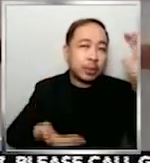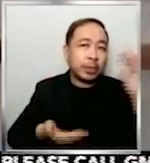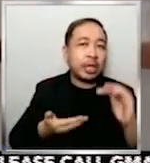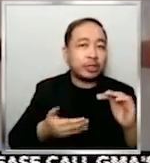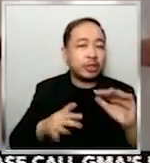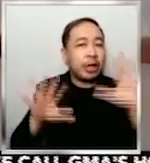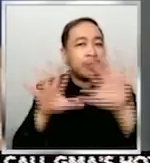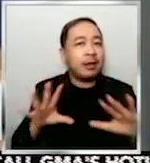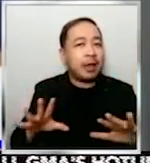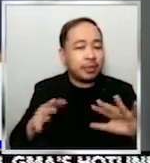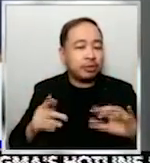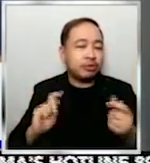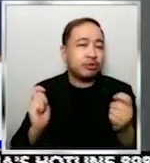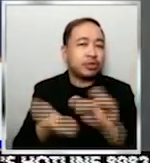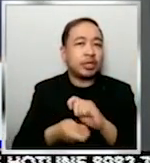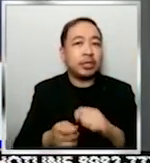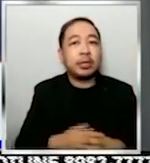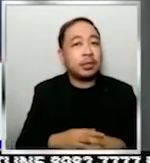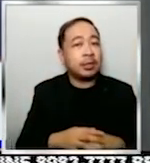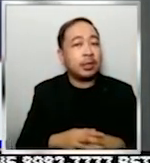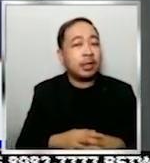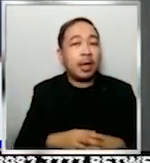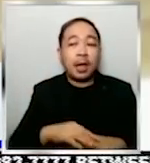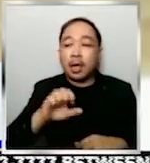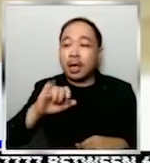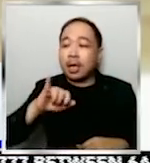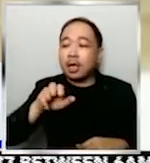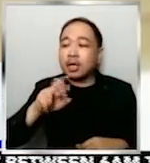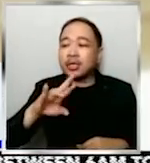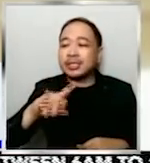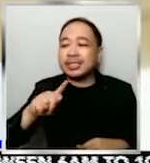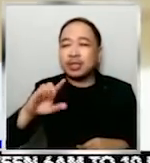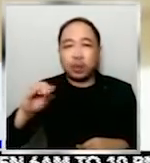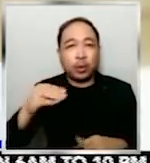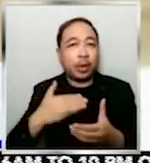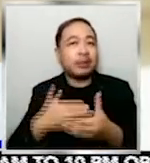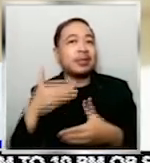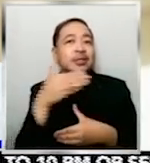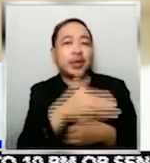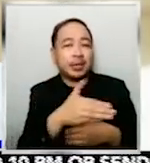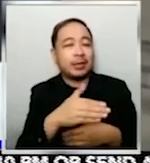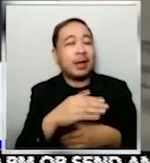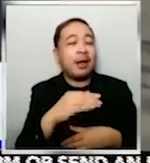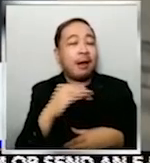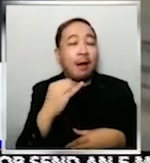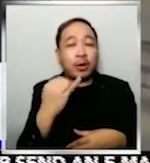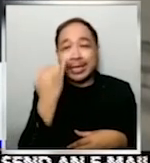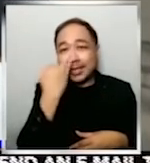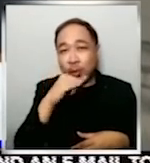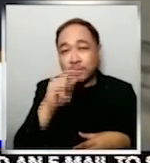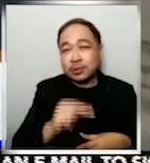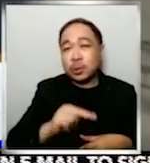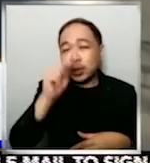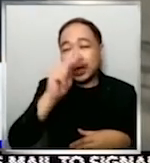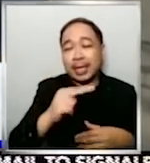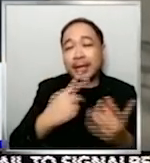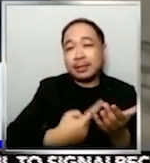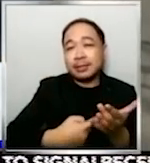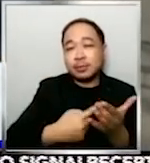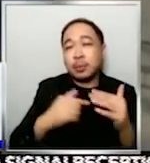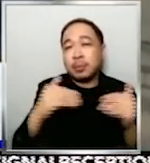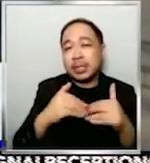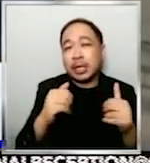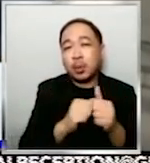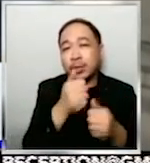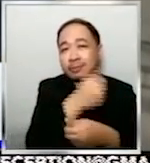Bumisita si dating Senador J.B. Ejercito sa Ilocos Norte at nakipagpulong sa ilang alkalde sa lalawigan. Sa isang news release, isusulong daw